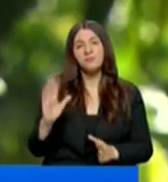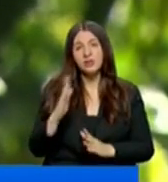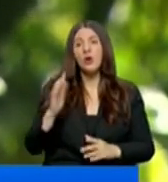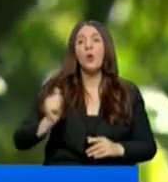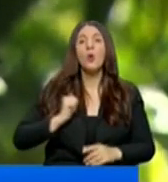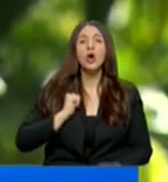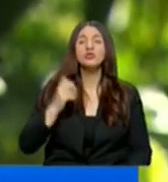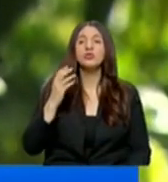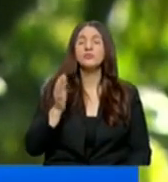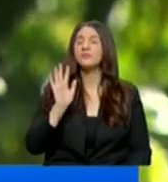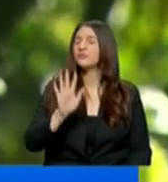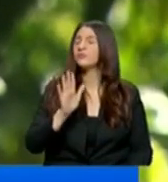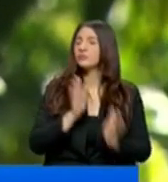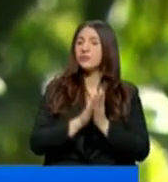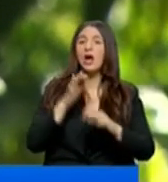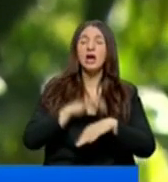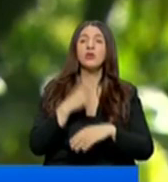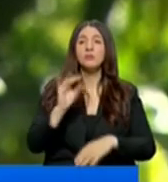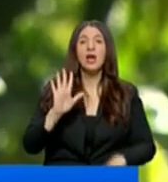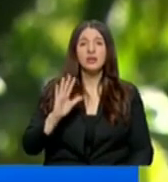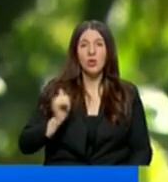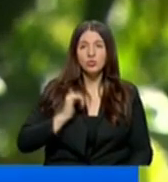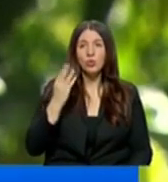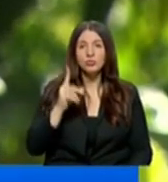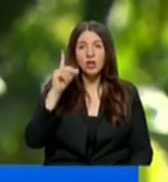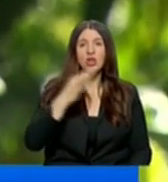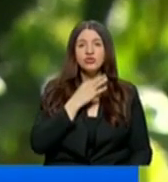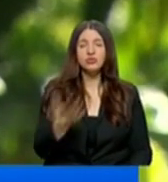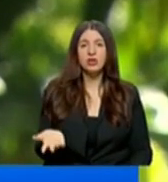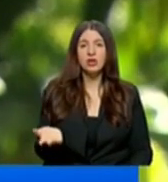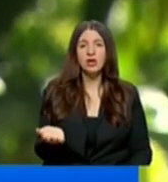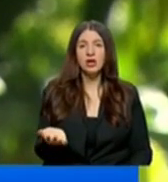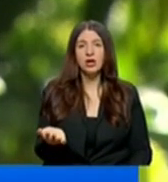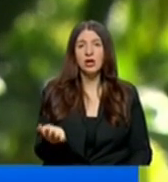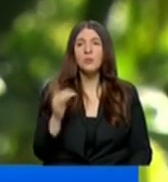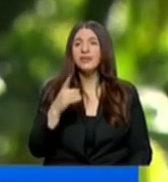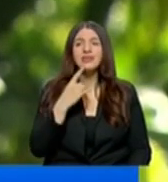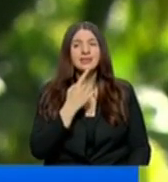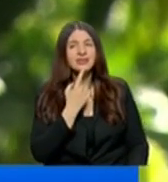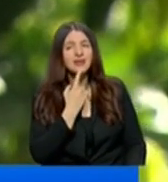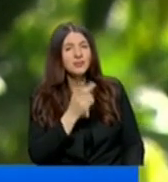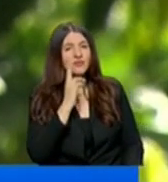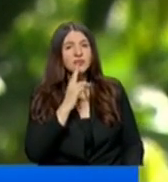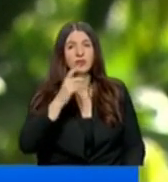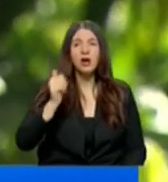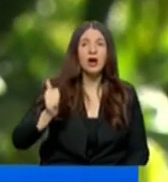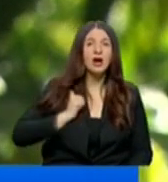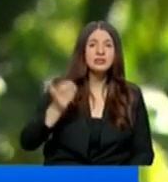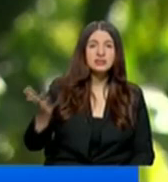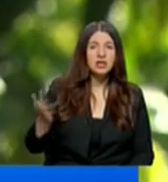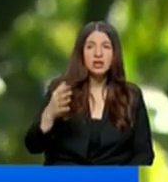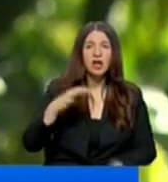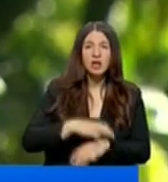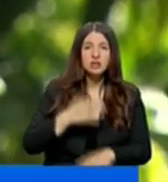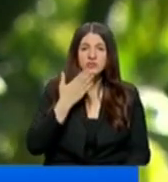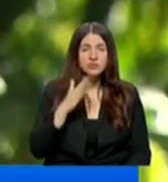ordusu olmayan, hastanesi olmayan ordu olur mu Allah aşkına ya? Ne demek o efendim? Türk Silahlı Kuvvetleri'nin hastanesi